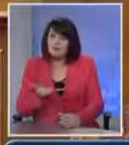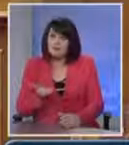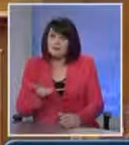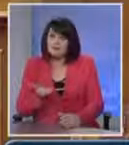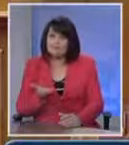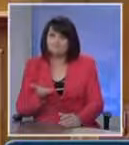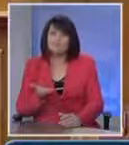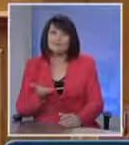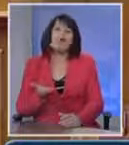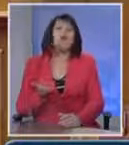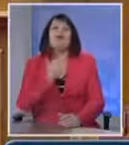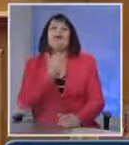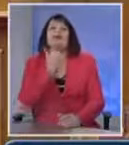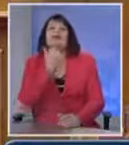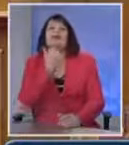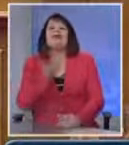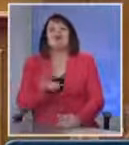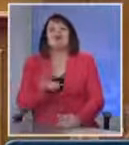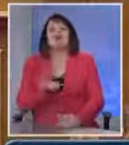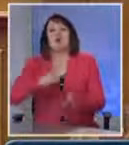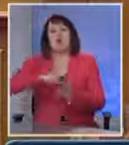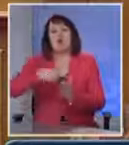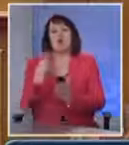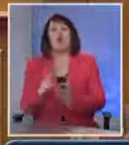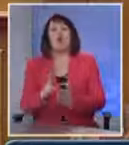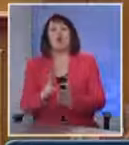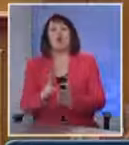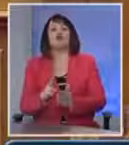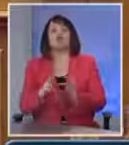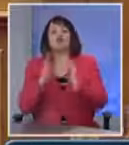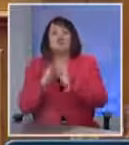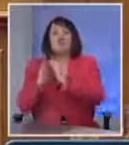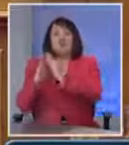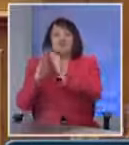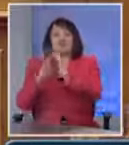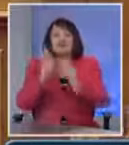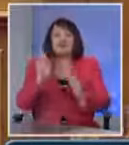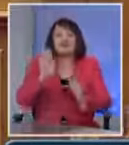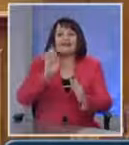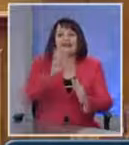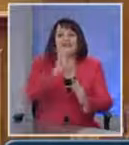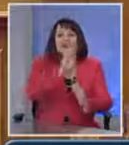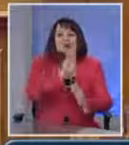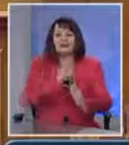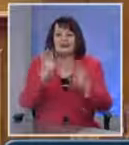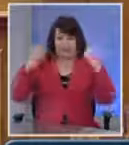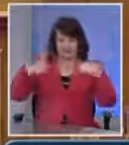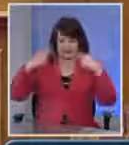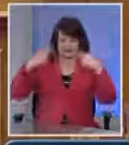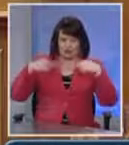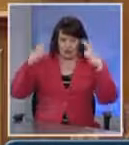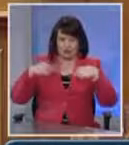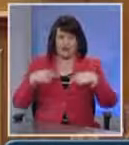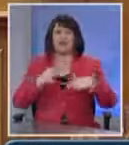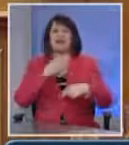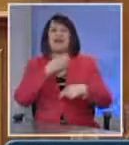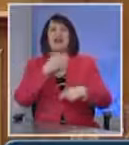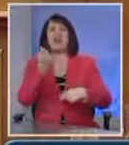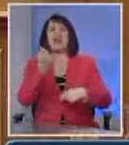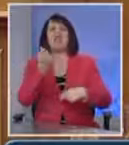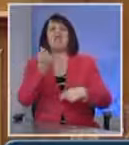Γιατί δεν μπορεί να παίξεις το ρόλο σου, συνοικία-συνοικία, γειτονιά-γειτονιά. Για να σε μάθει το μεγάλο κοινό, έχεις ανάγκη από